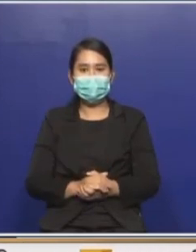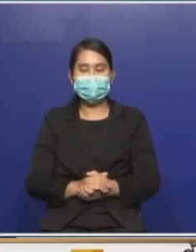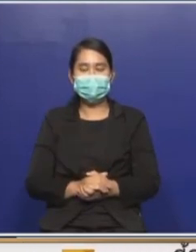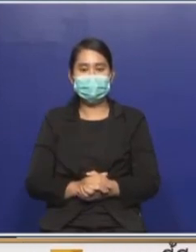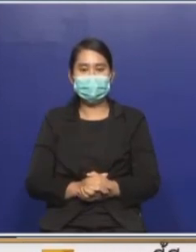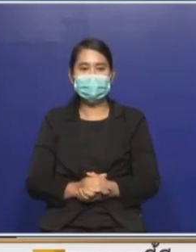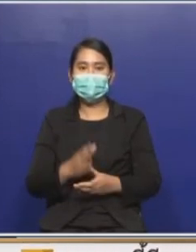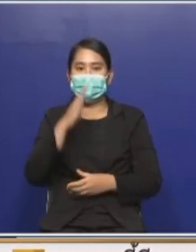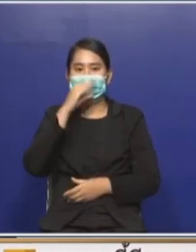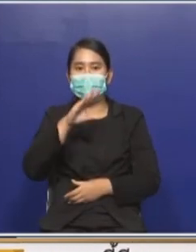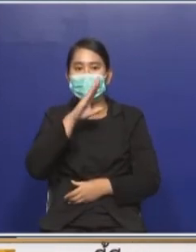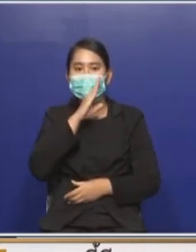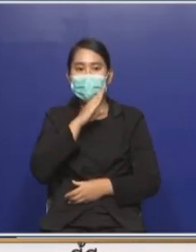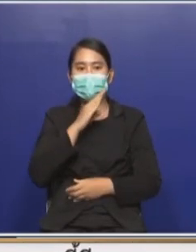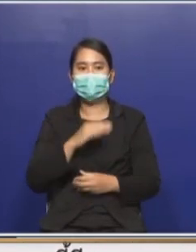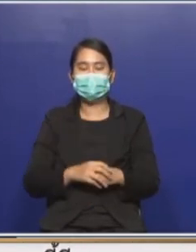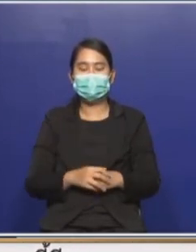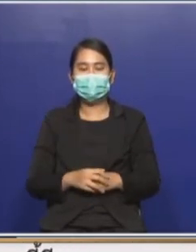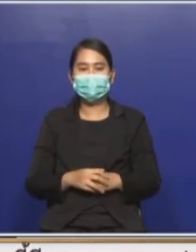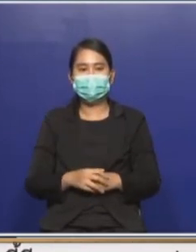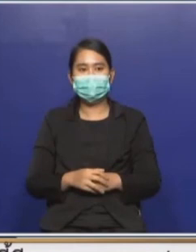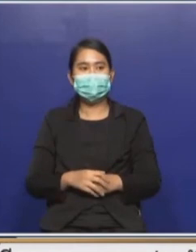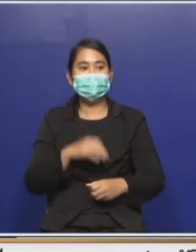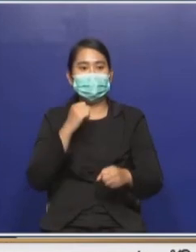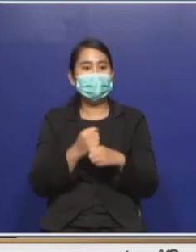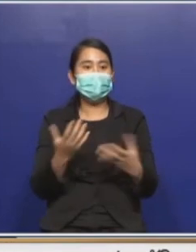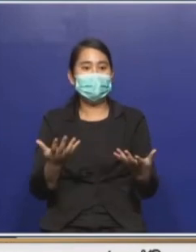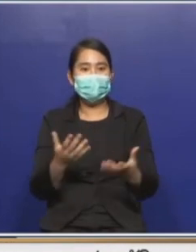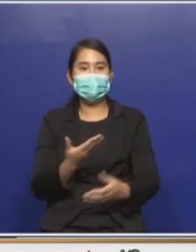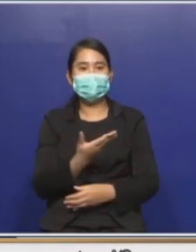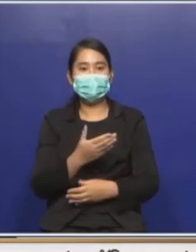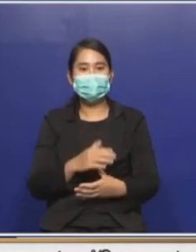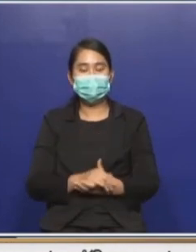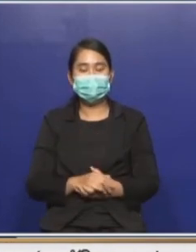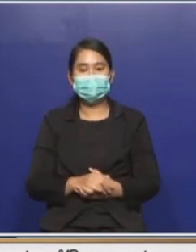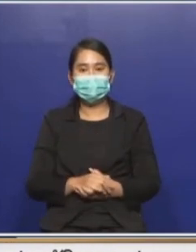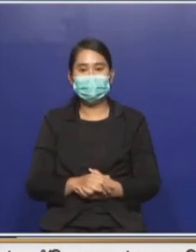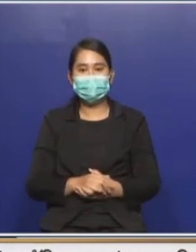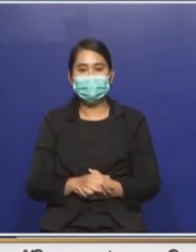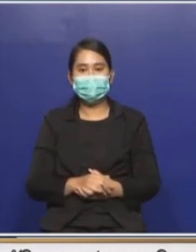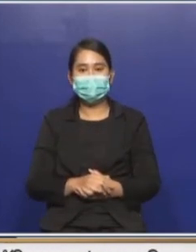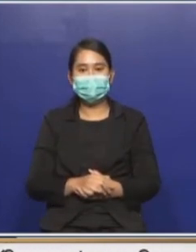โกหกคำโตเลยในสภาทำได้ยังไงครับท่านประธาน